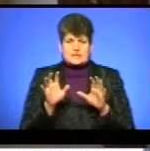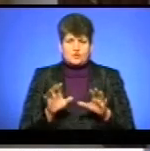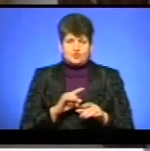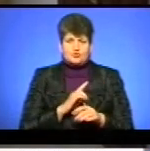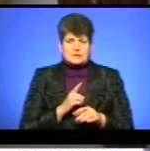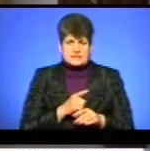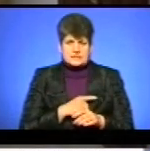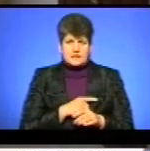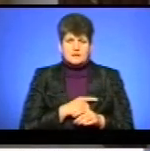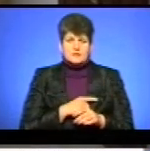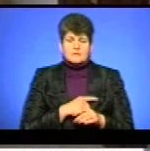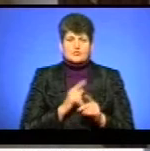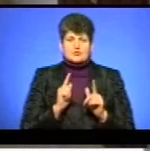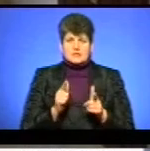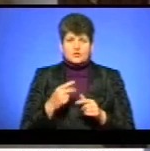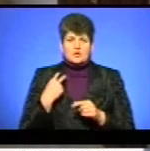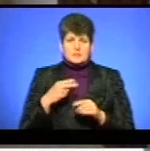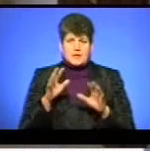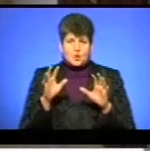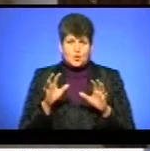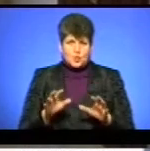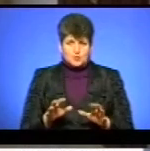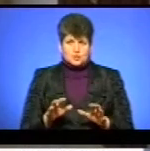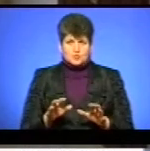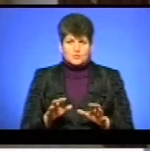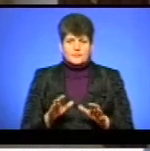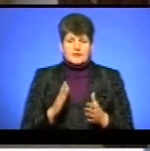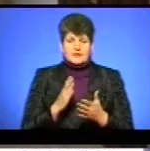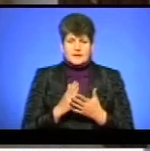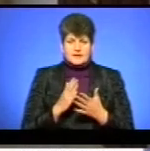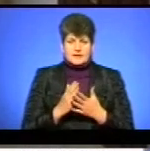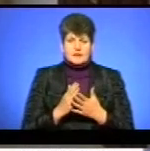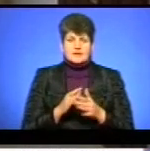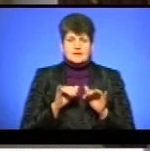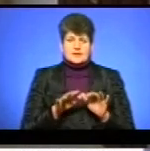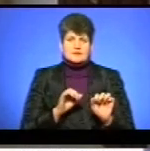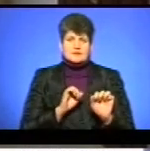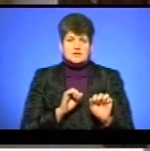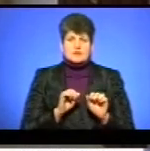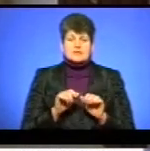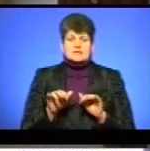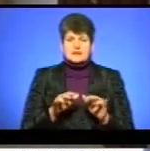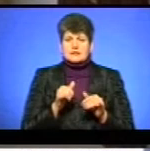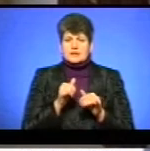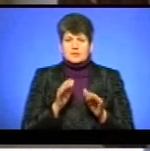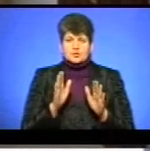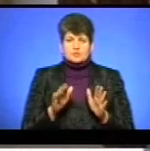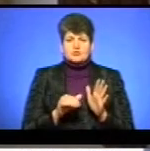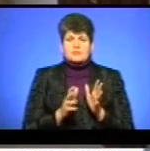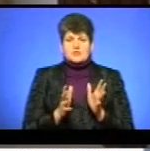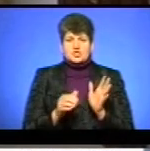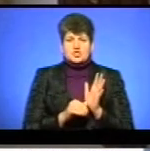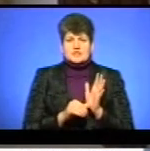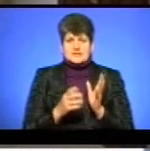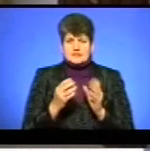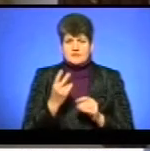норм Кримінального процесуального кодексу дія запобіжного заходу не може бути більше ніж 60 днів,